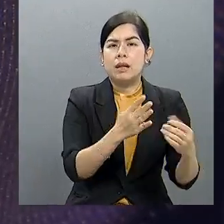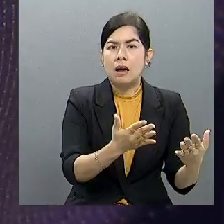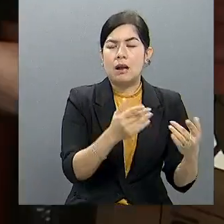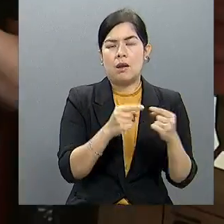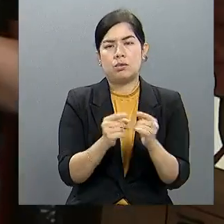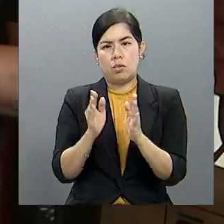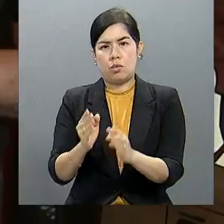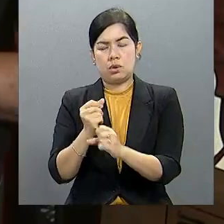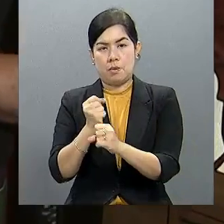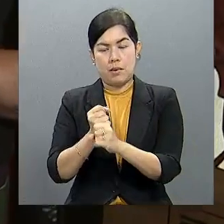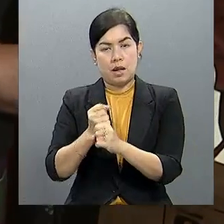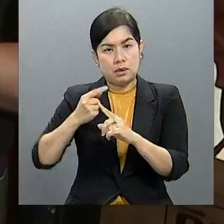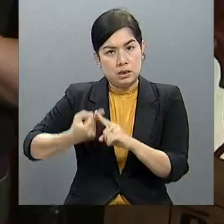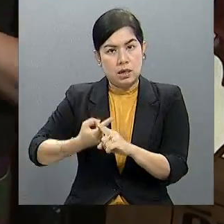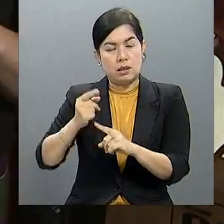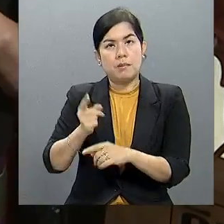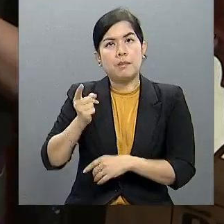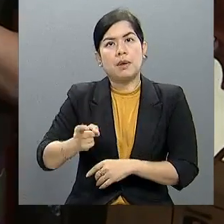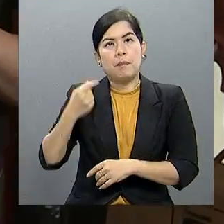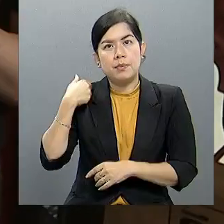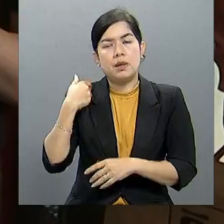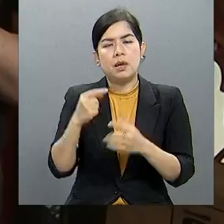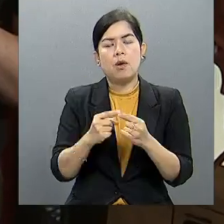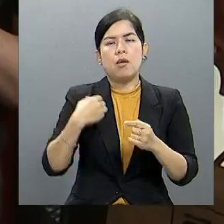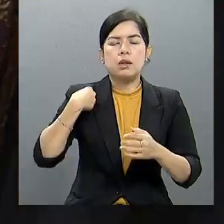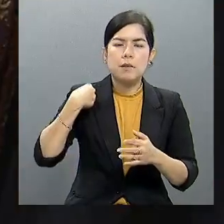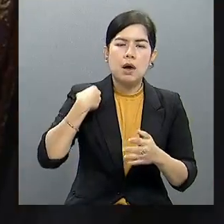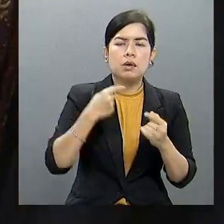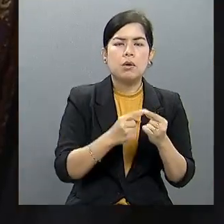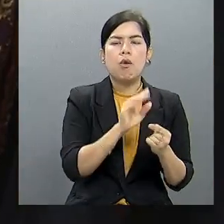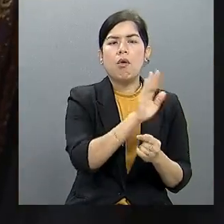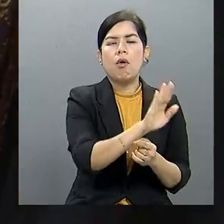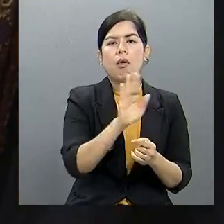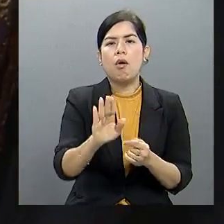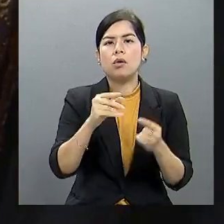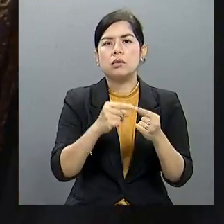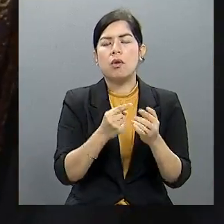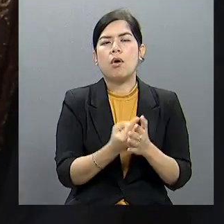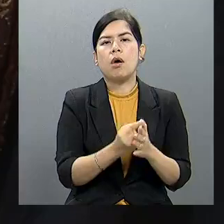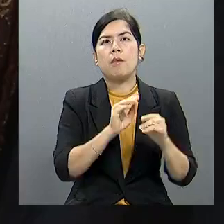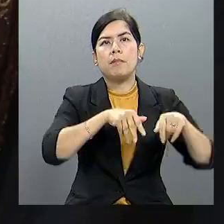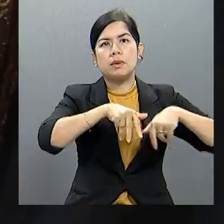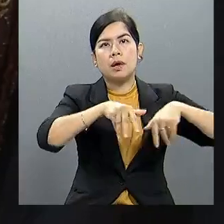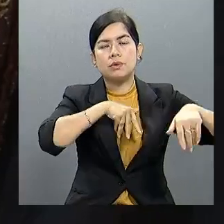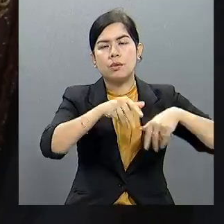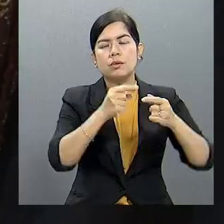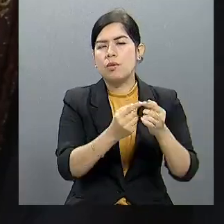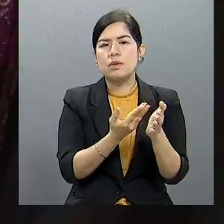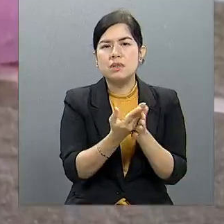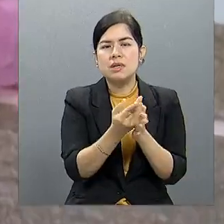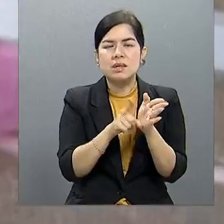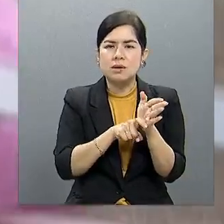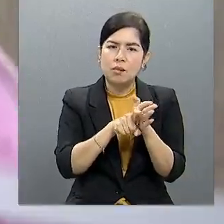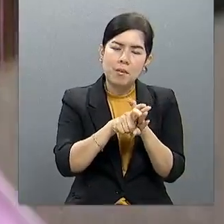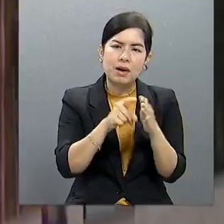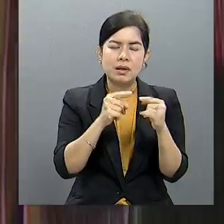ผ่าที่มีก küç vinden ซื้อเส้นไหมทเชาบานทำเพื่ทจะมาทำต่อ